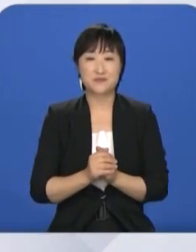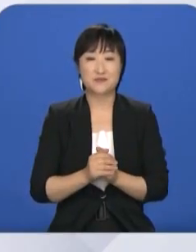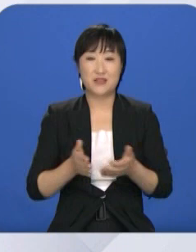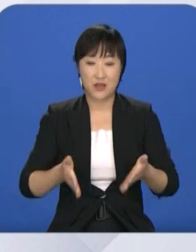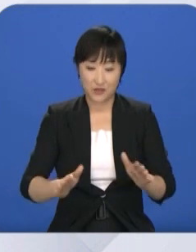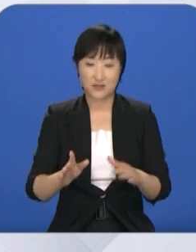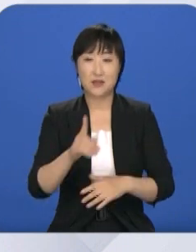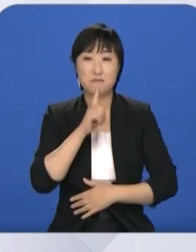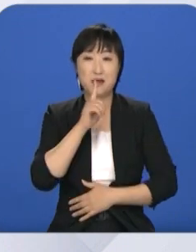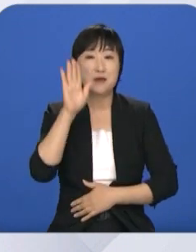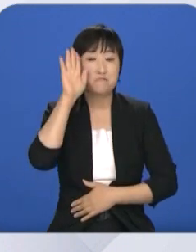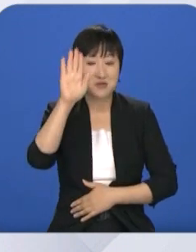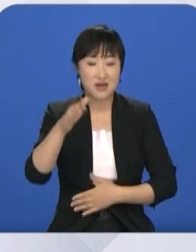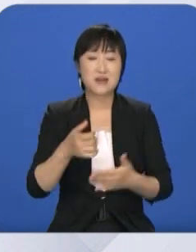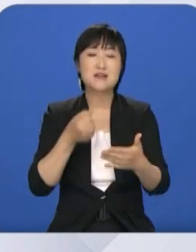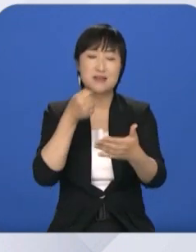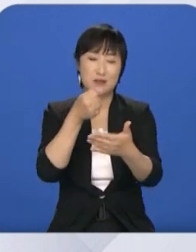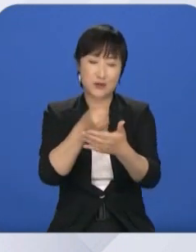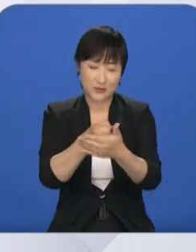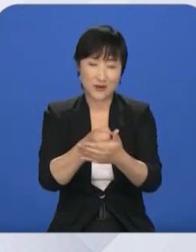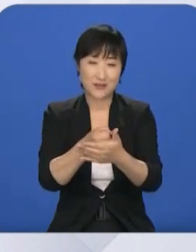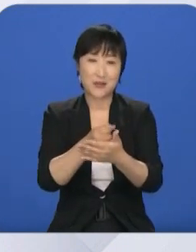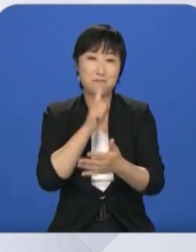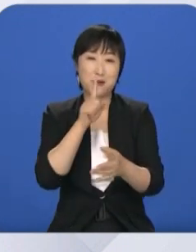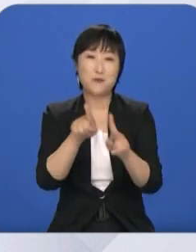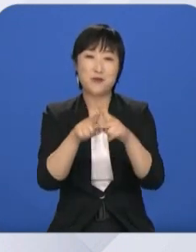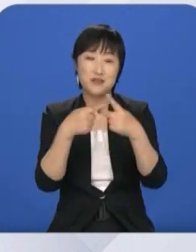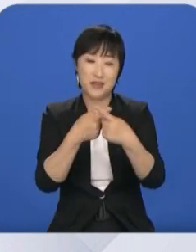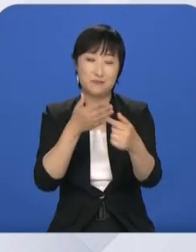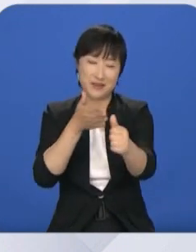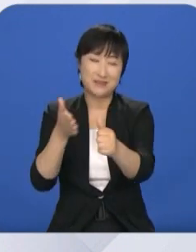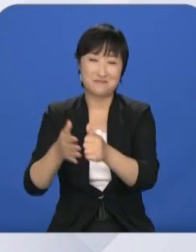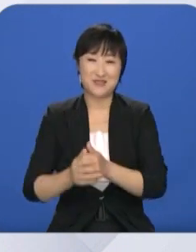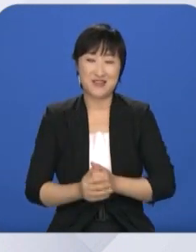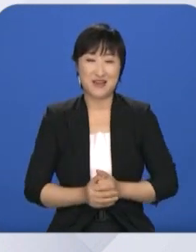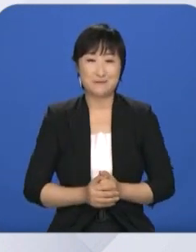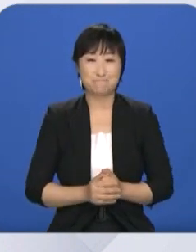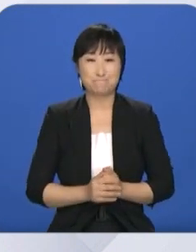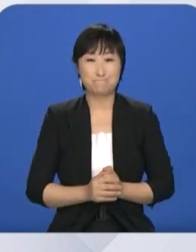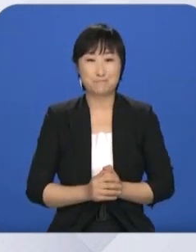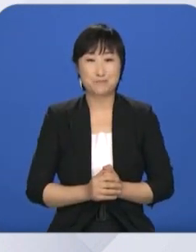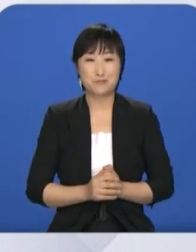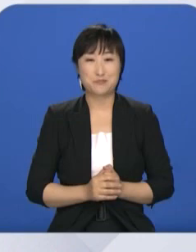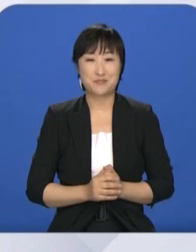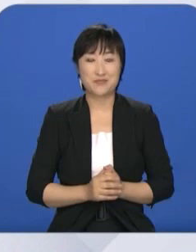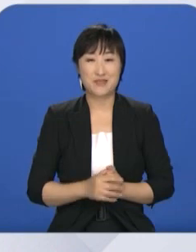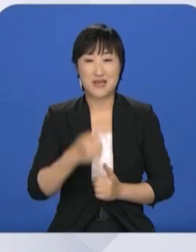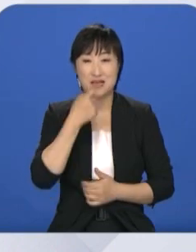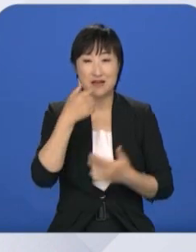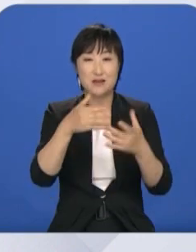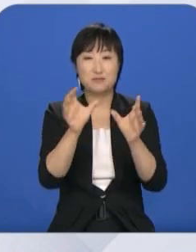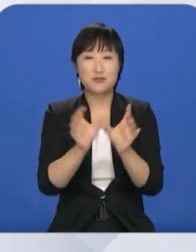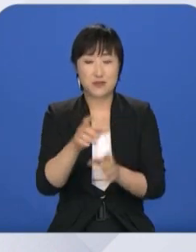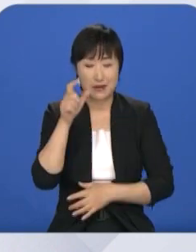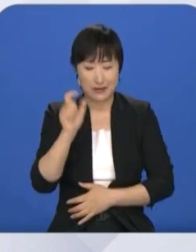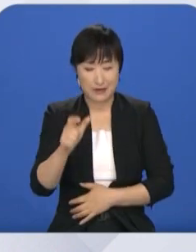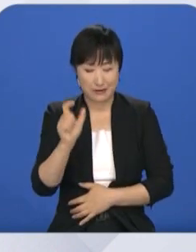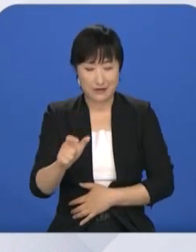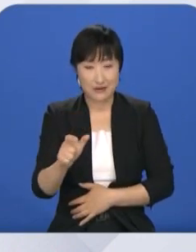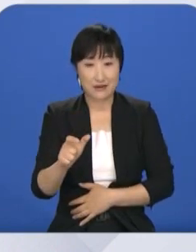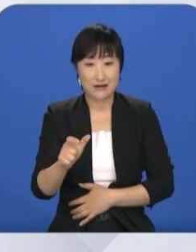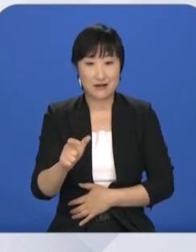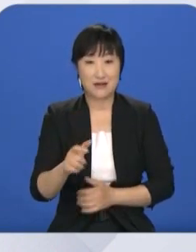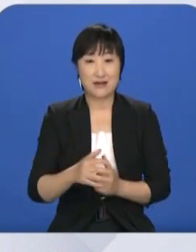태어난다는 얘기보다는 미래를 결정한다는 그런 말로 이해해 주시면 좋겠습니다. 예. 아니 자꾸 그 민주당을